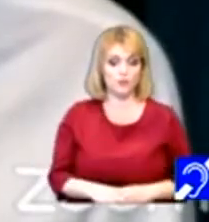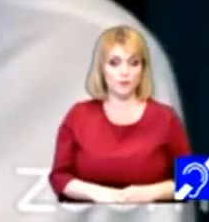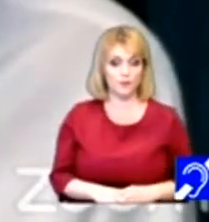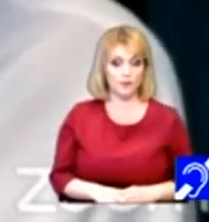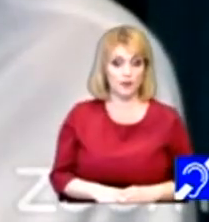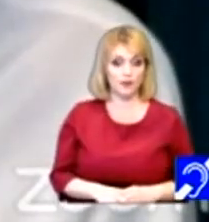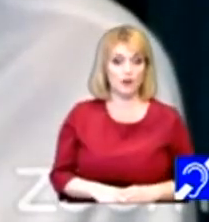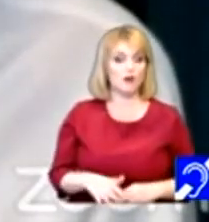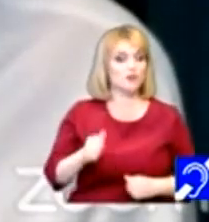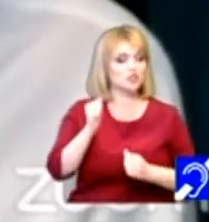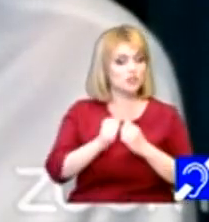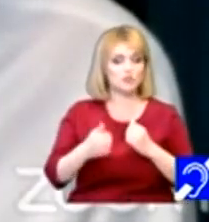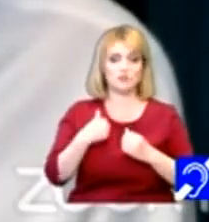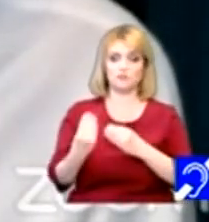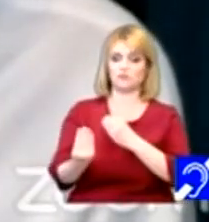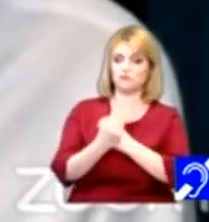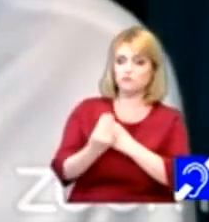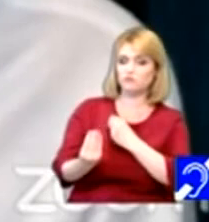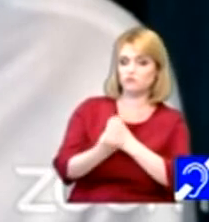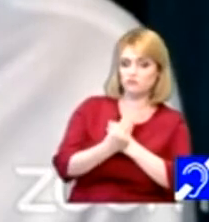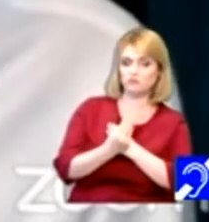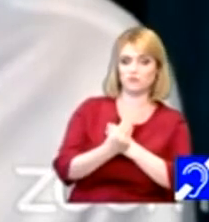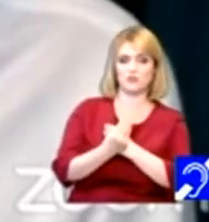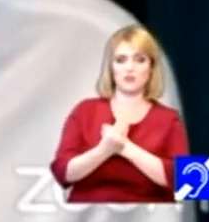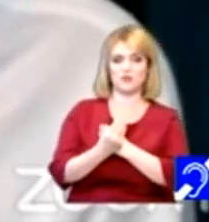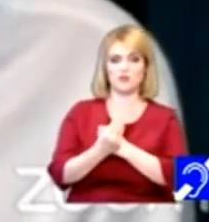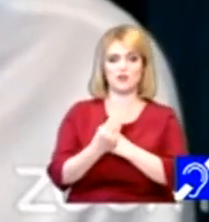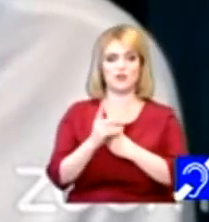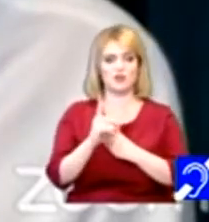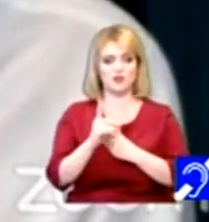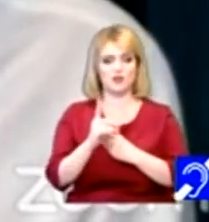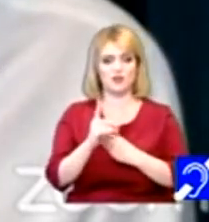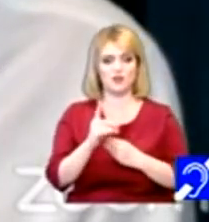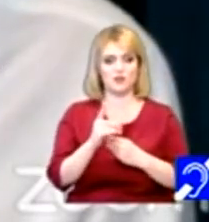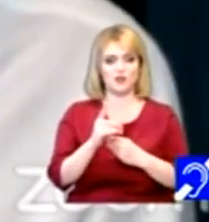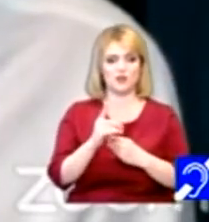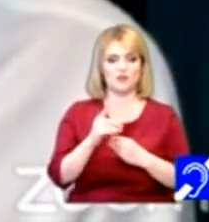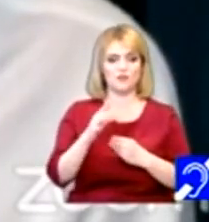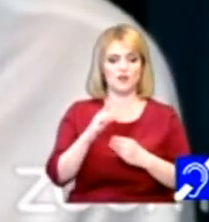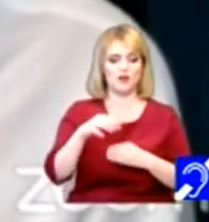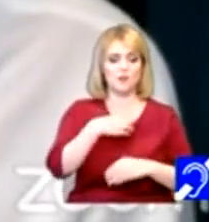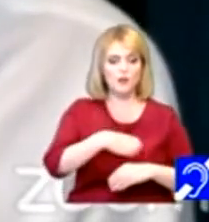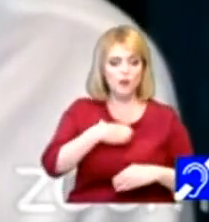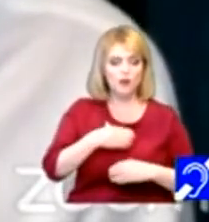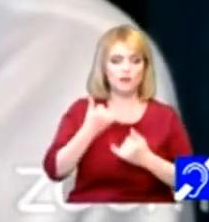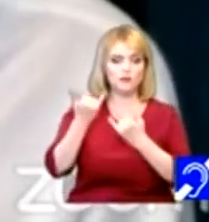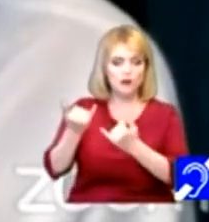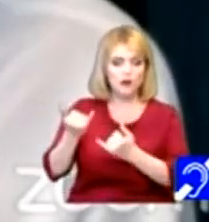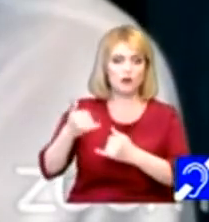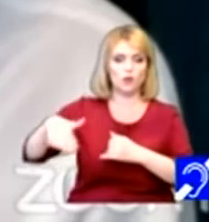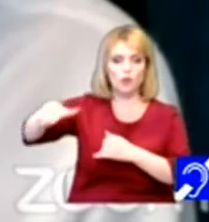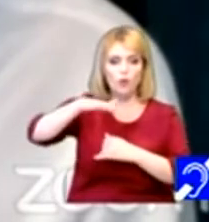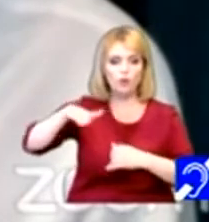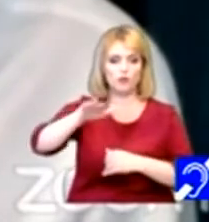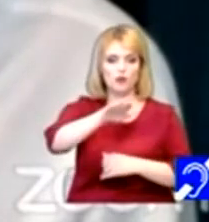Deseori primăria a fost acuzată pentru faptul că de pe nimicuri spații în arendă, sunt aceste